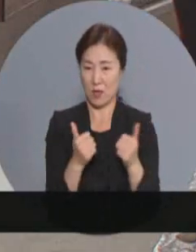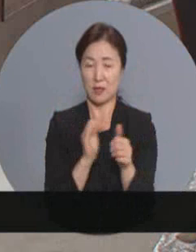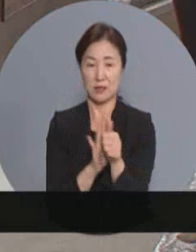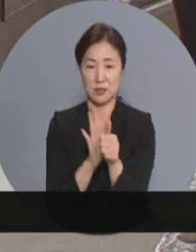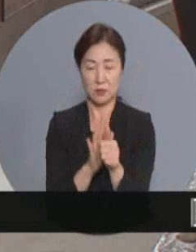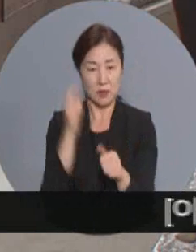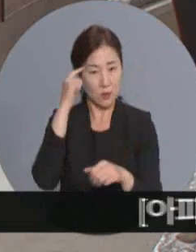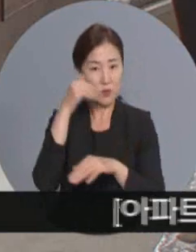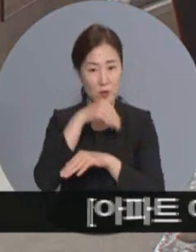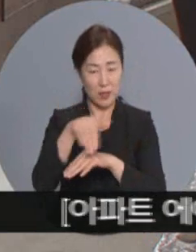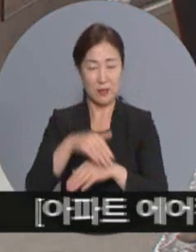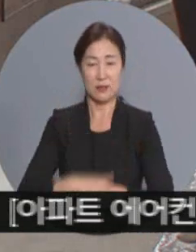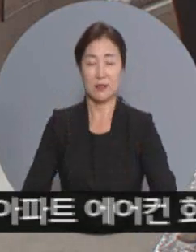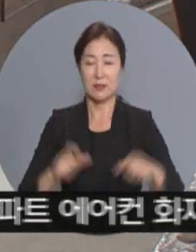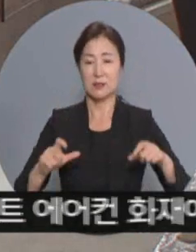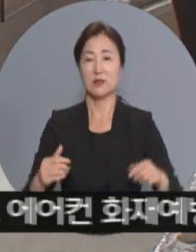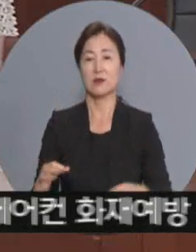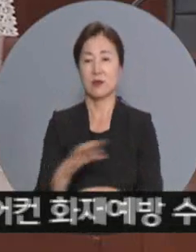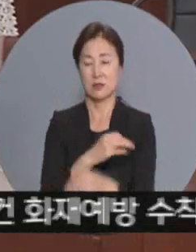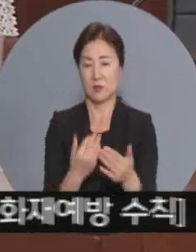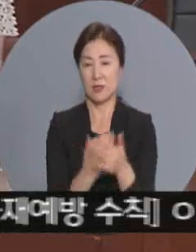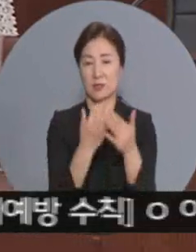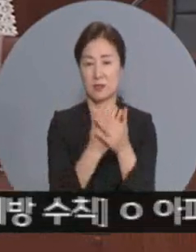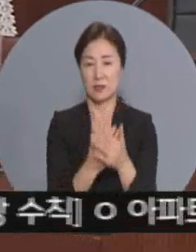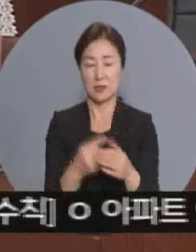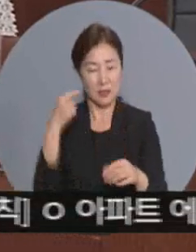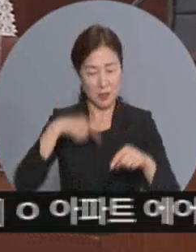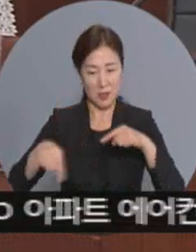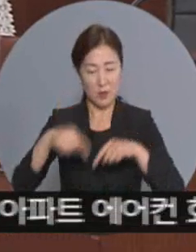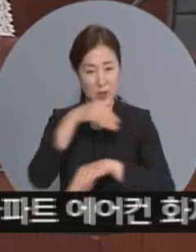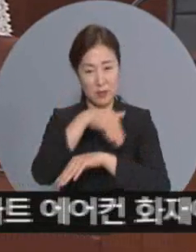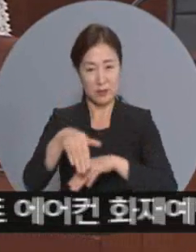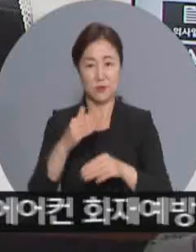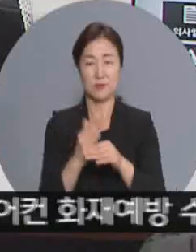마련하고 지역 경제 활성화 정책 등을 모색할 계획입니다